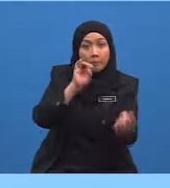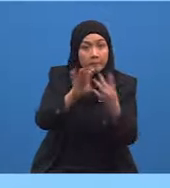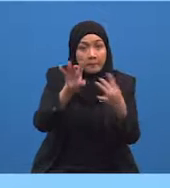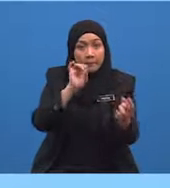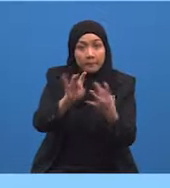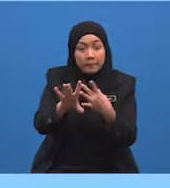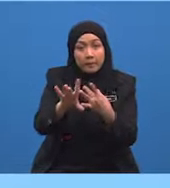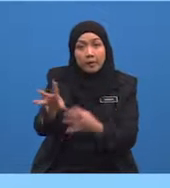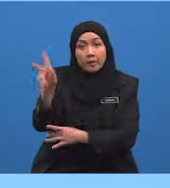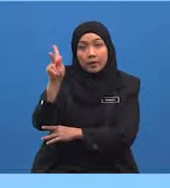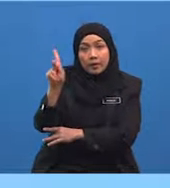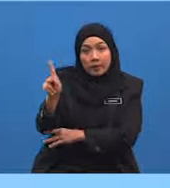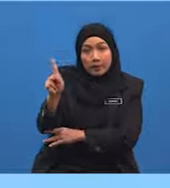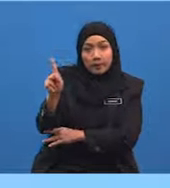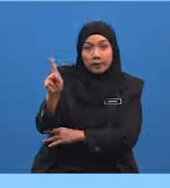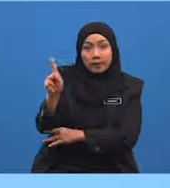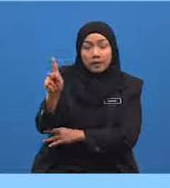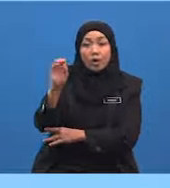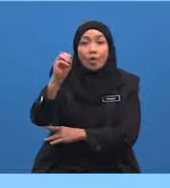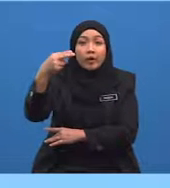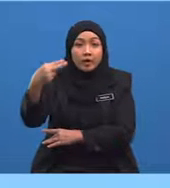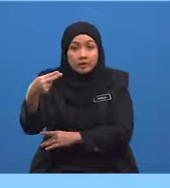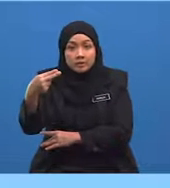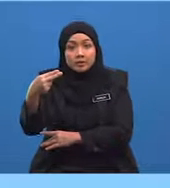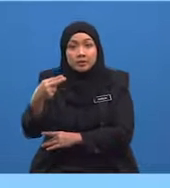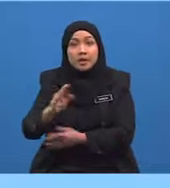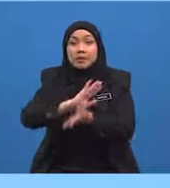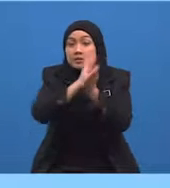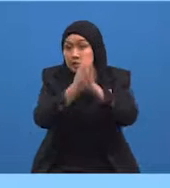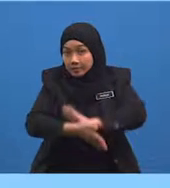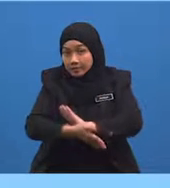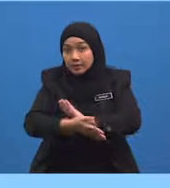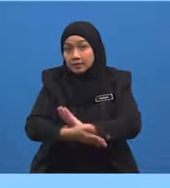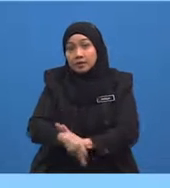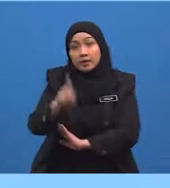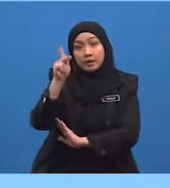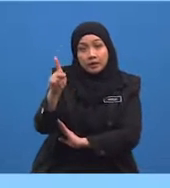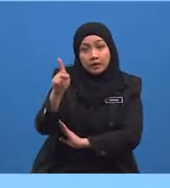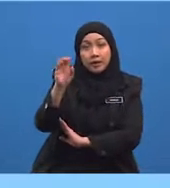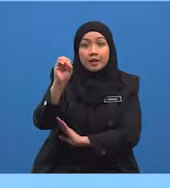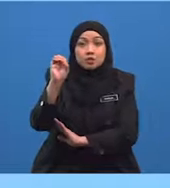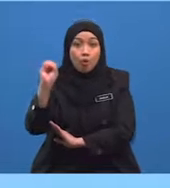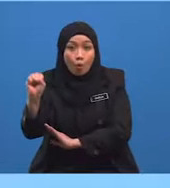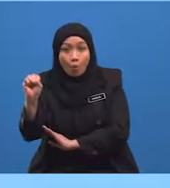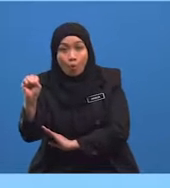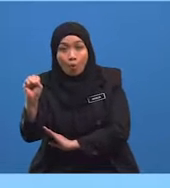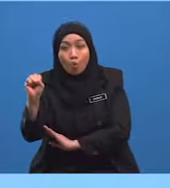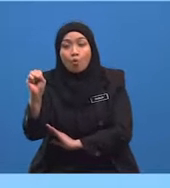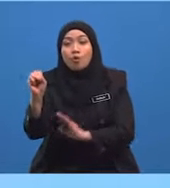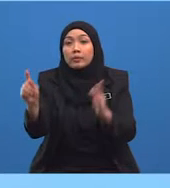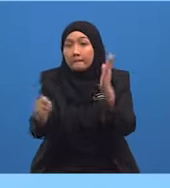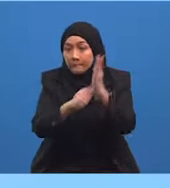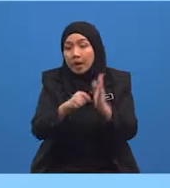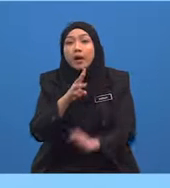menghasilkan kalium sulfat dan air. Manakala contoh penetralan yang terakhir